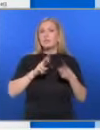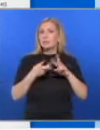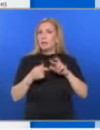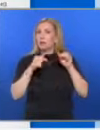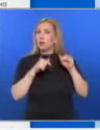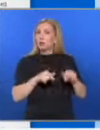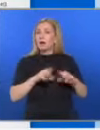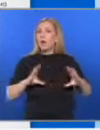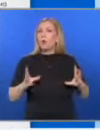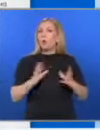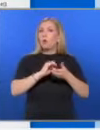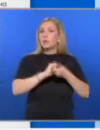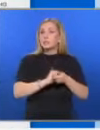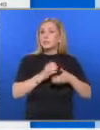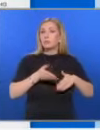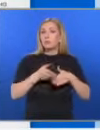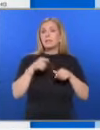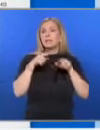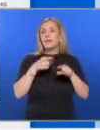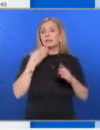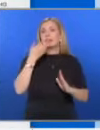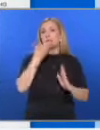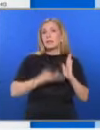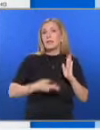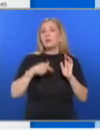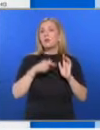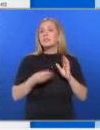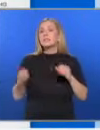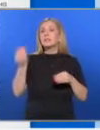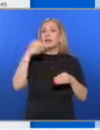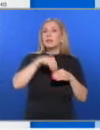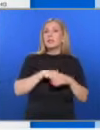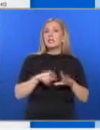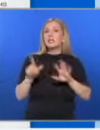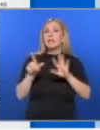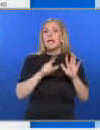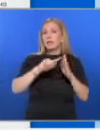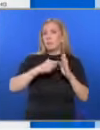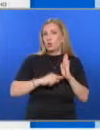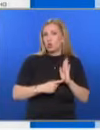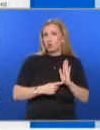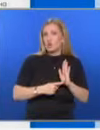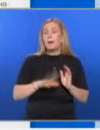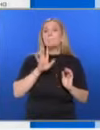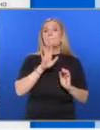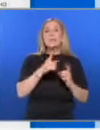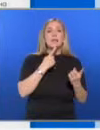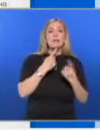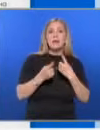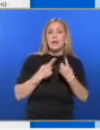това коалицията пък подкрепи тяхната декларация, в която се съдържат 7 точки, сред които 5